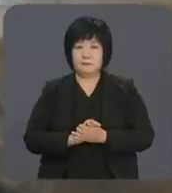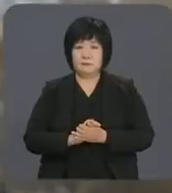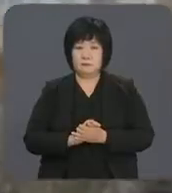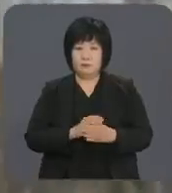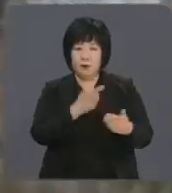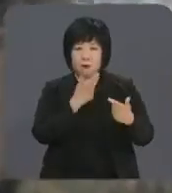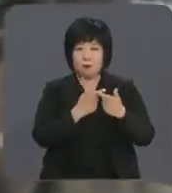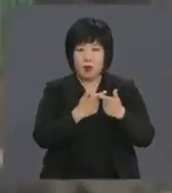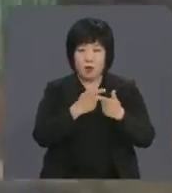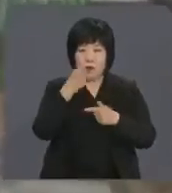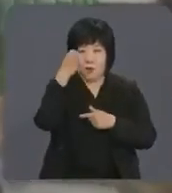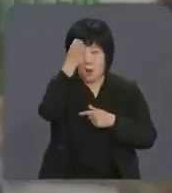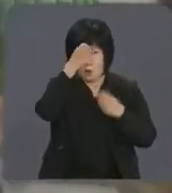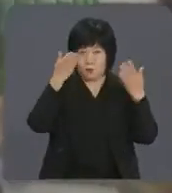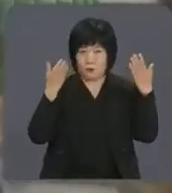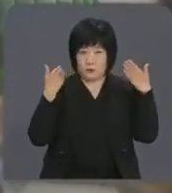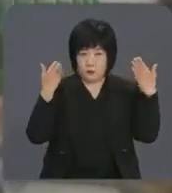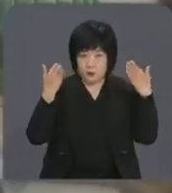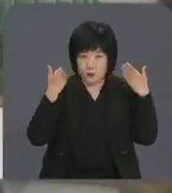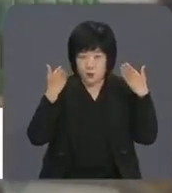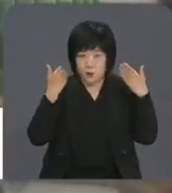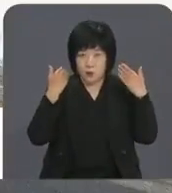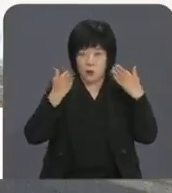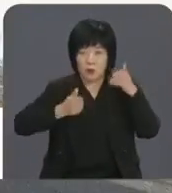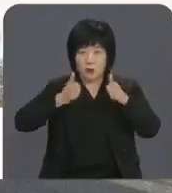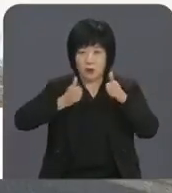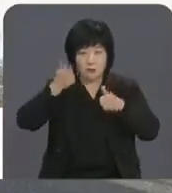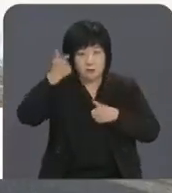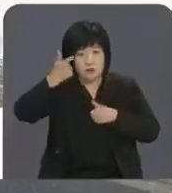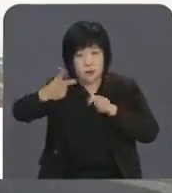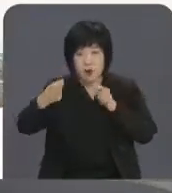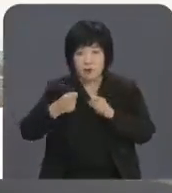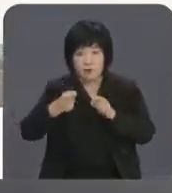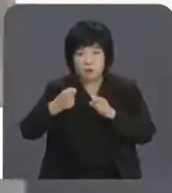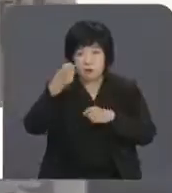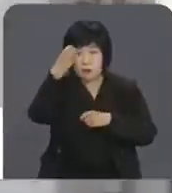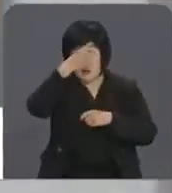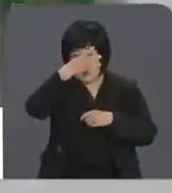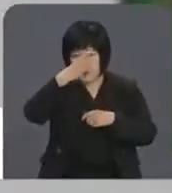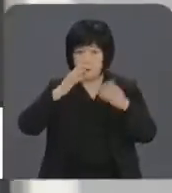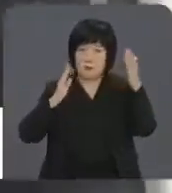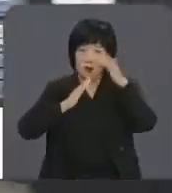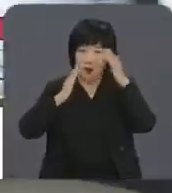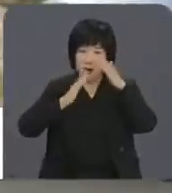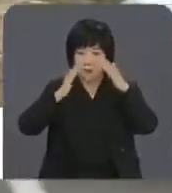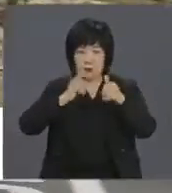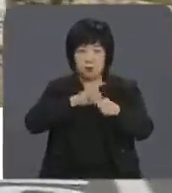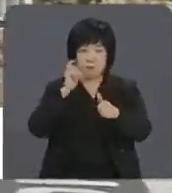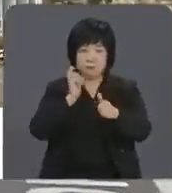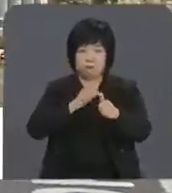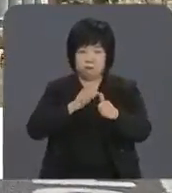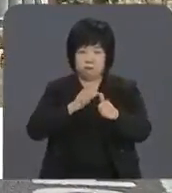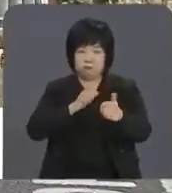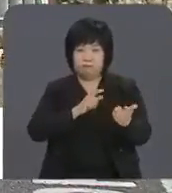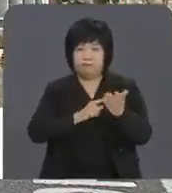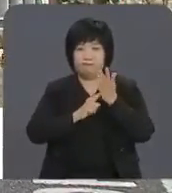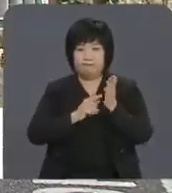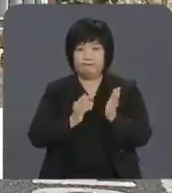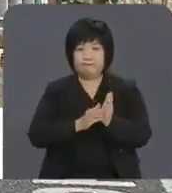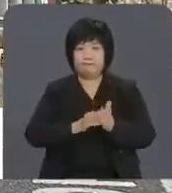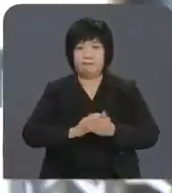부산의 한 고등학교 수능을 여 3 앞두고 이 학교 3학년 수험생이 코로나 이고 확진 판정을